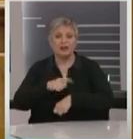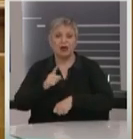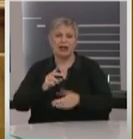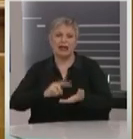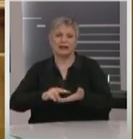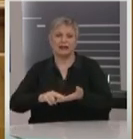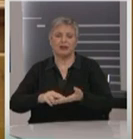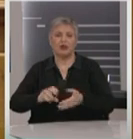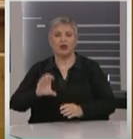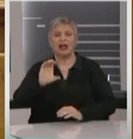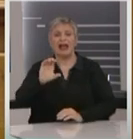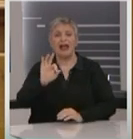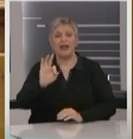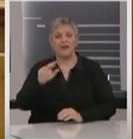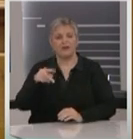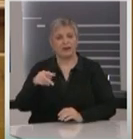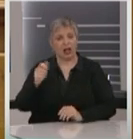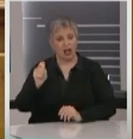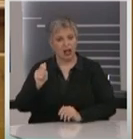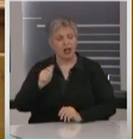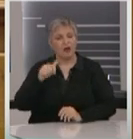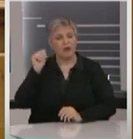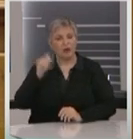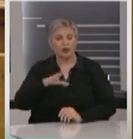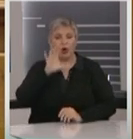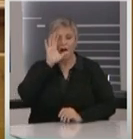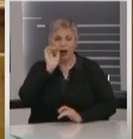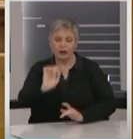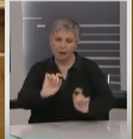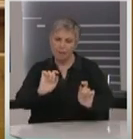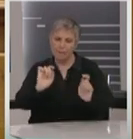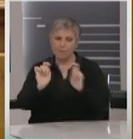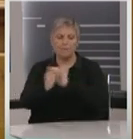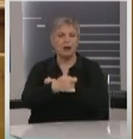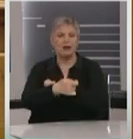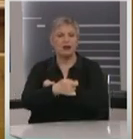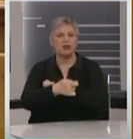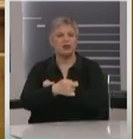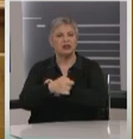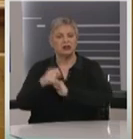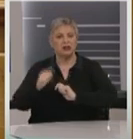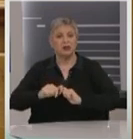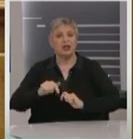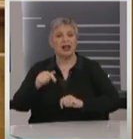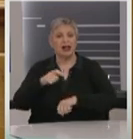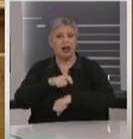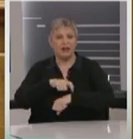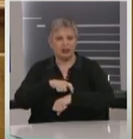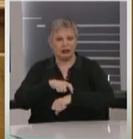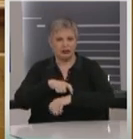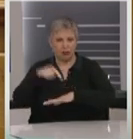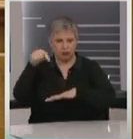τις μεγαλύτερες μεταρρυθμίσεις στον χώρο της κοινωνικής ασφάλειας στον τόπο, καταλήγει να είναι όχι ελληματικό όπως λέγατε ότι θα